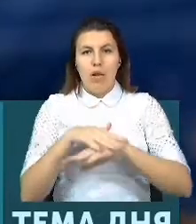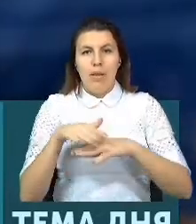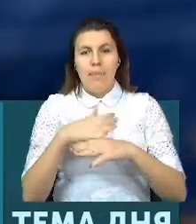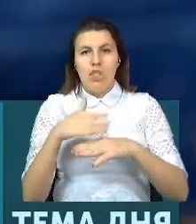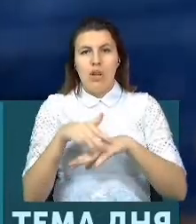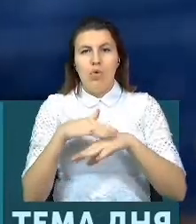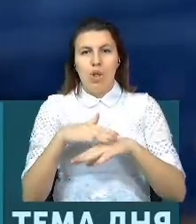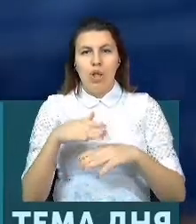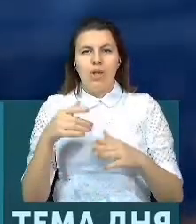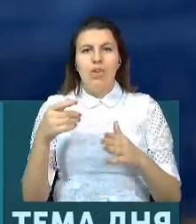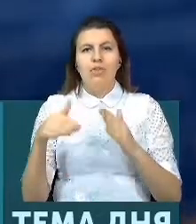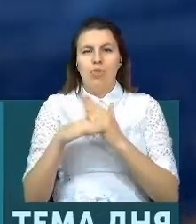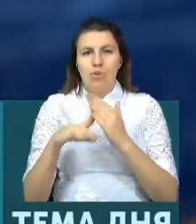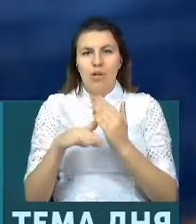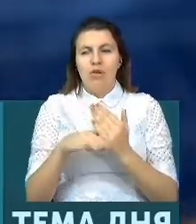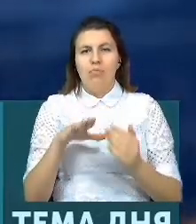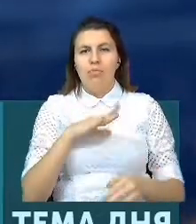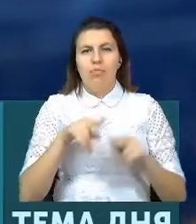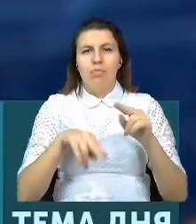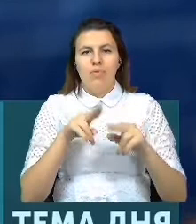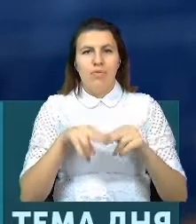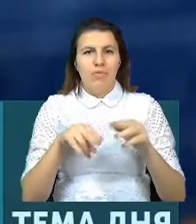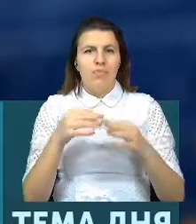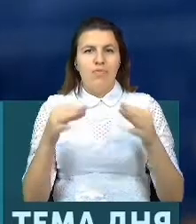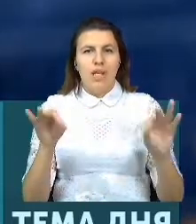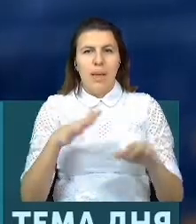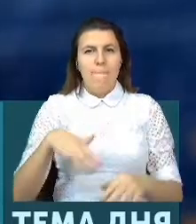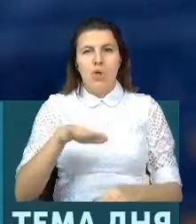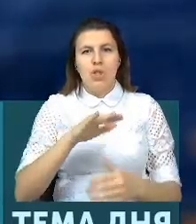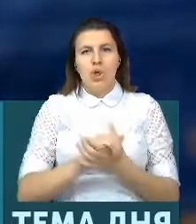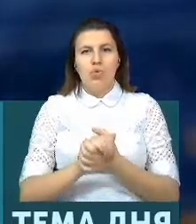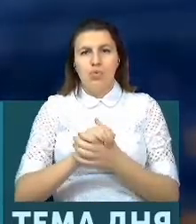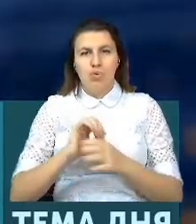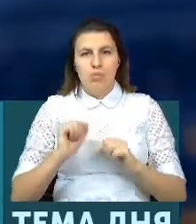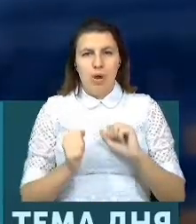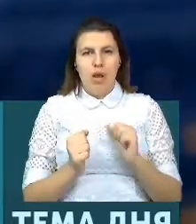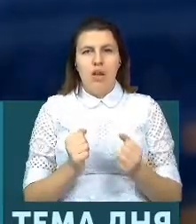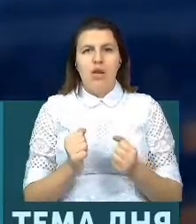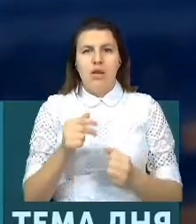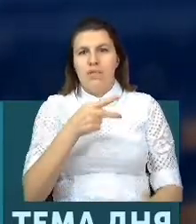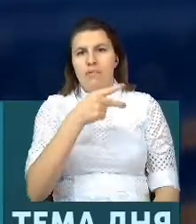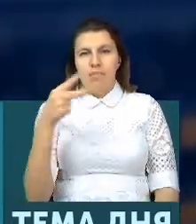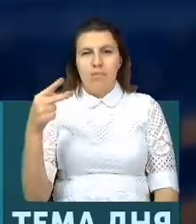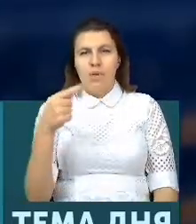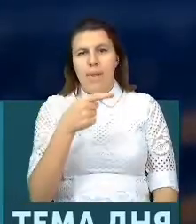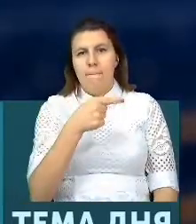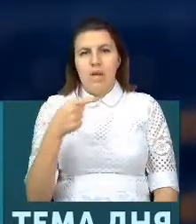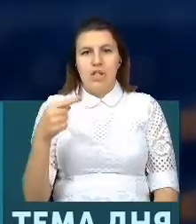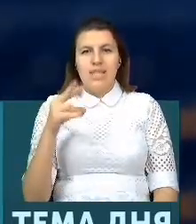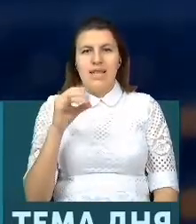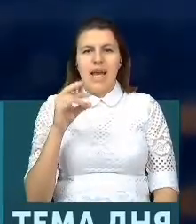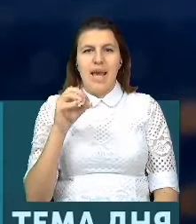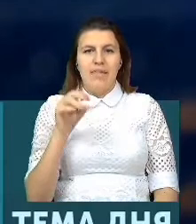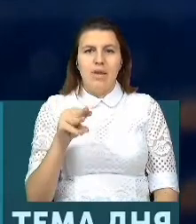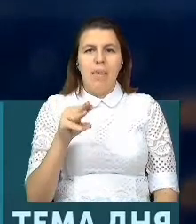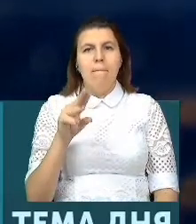побудовано вільний простір «Дружба». Він включає в себе два поверхи. На першому розташований скейт-парк. Там можна займатися